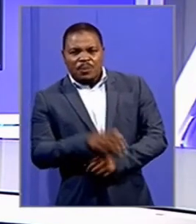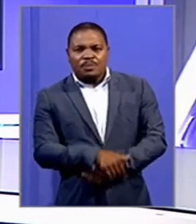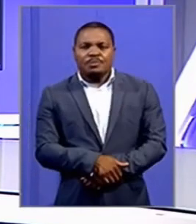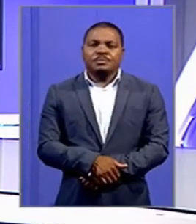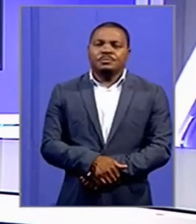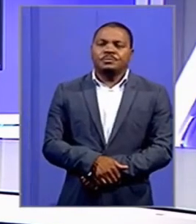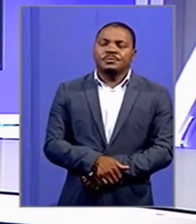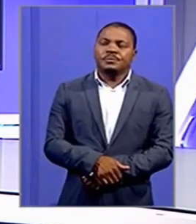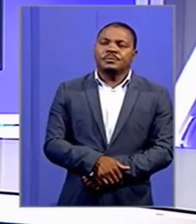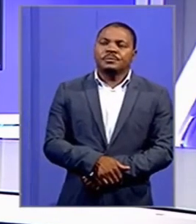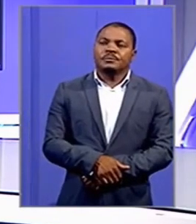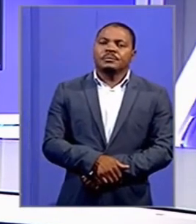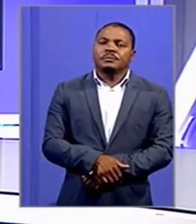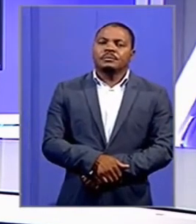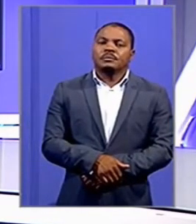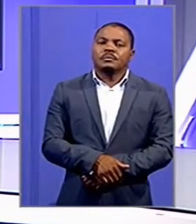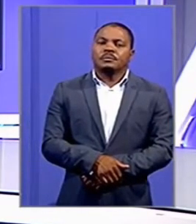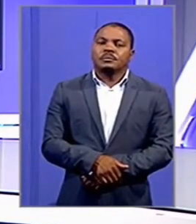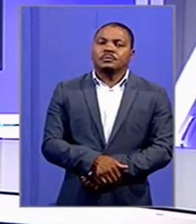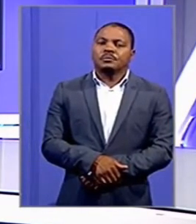akanya?